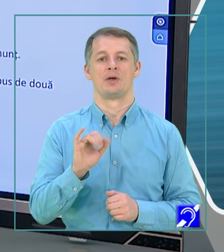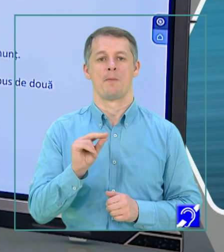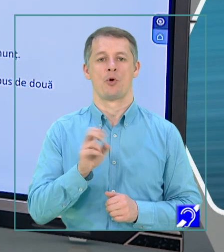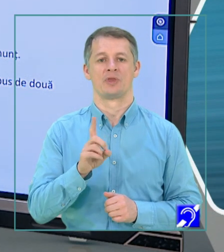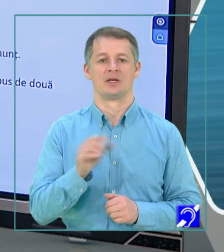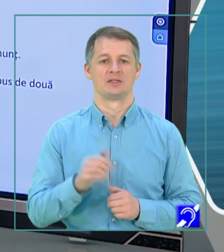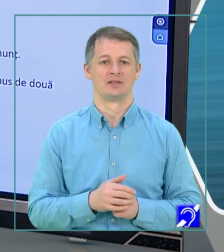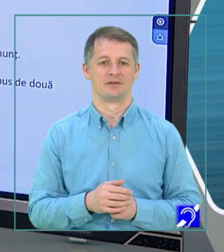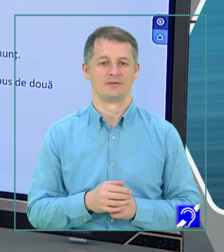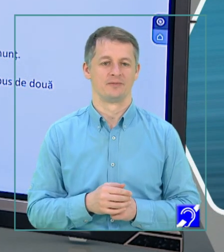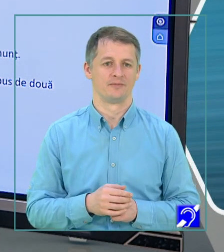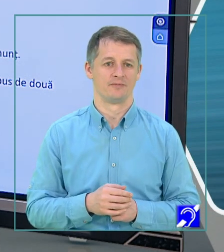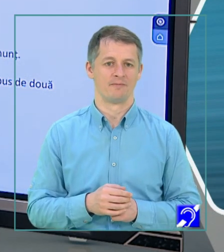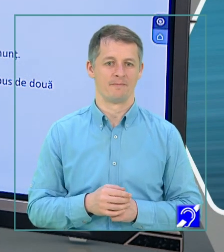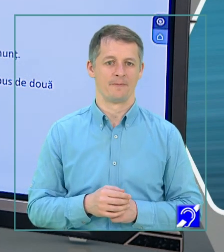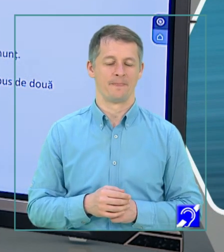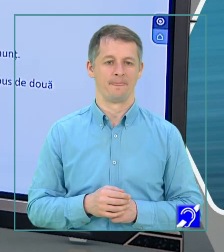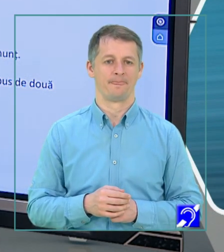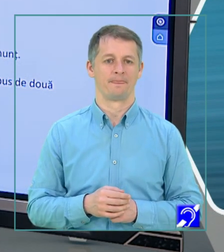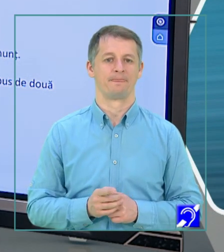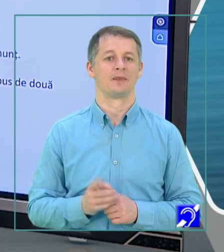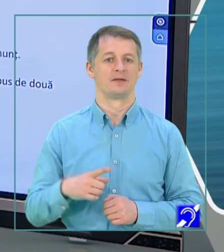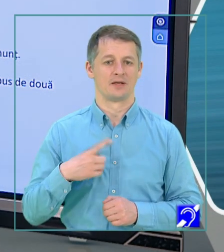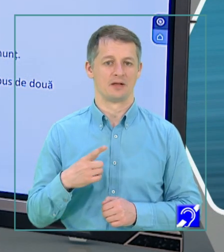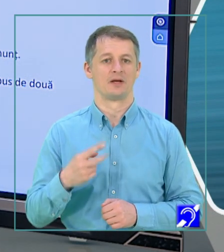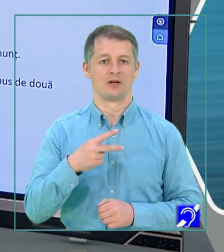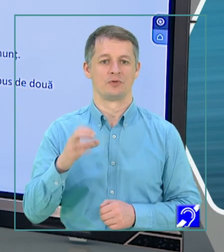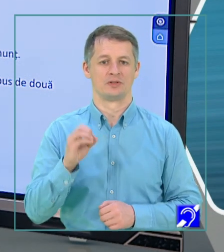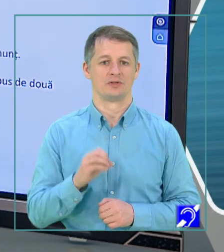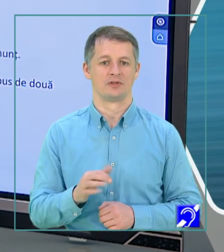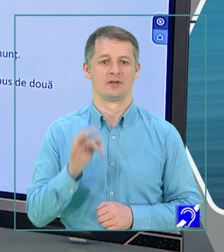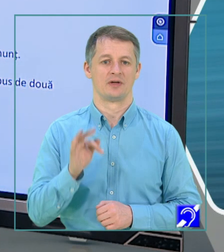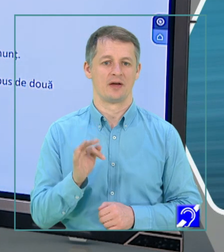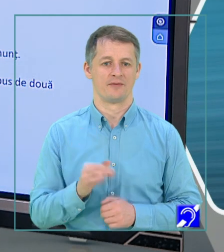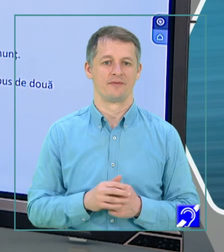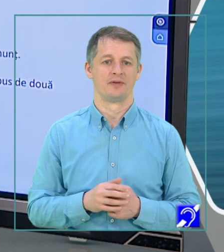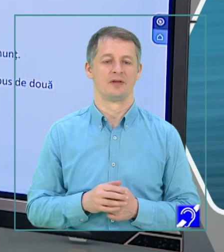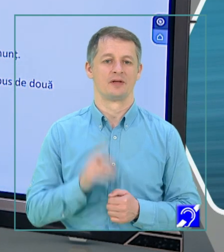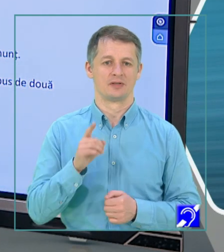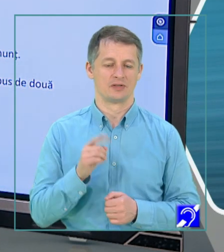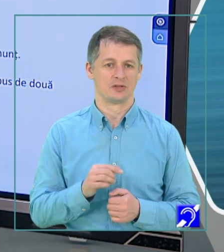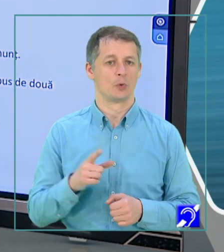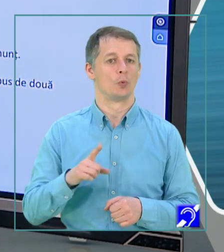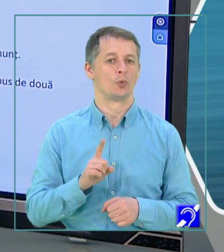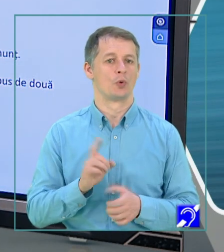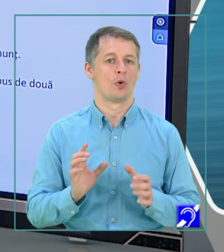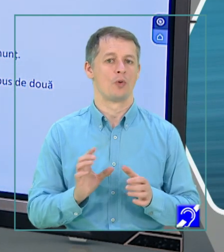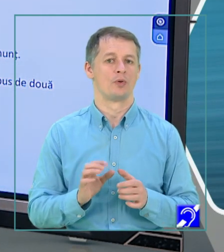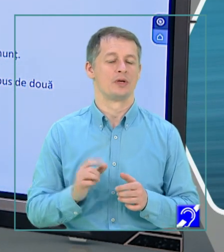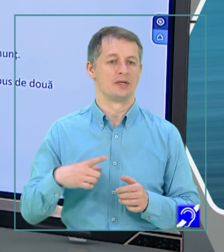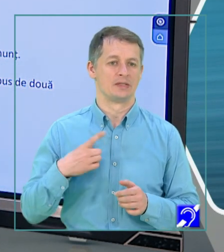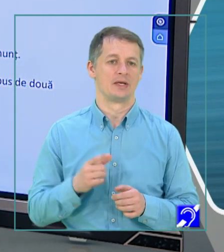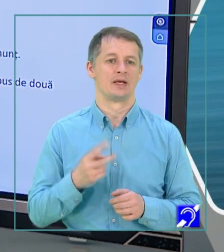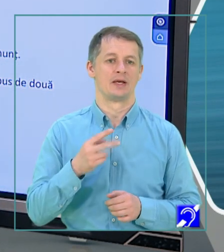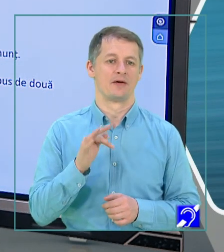ce compusul între x cu x de 11 ori este egal cu 0, f de acest compus este egal cu f de